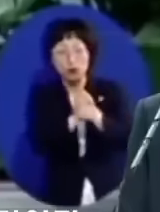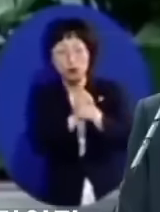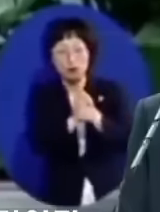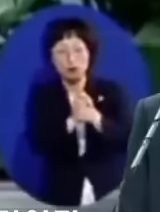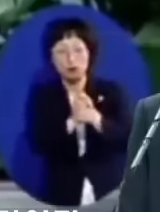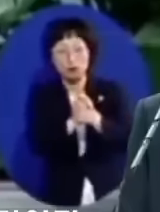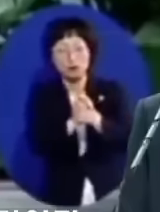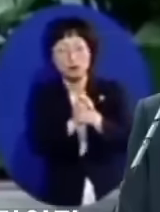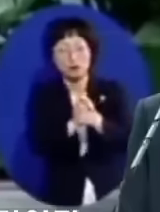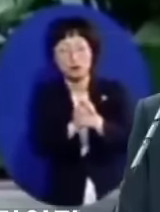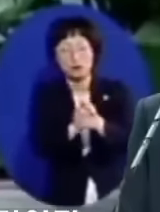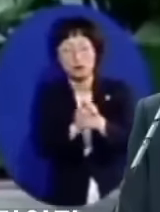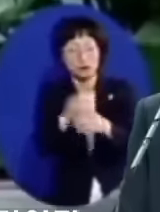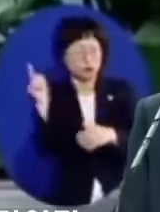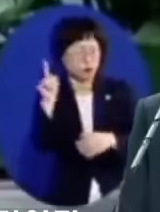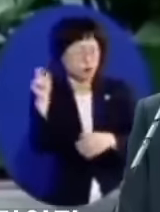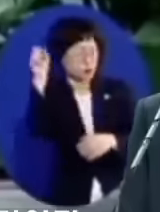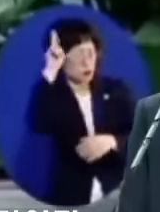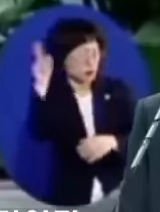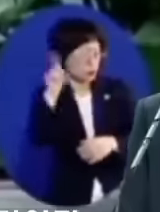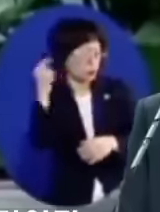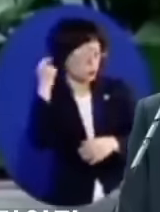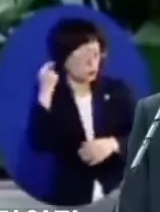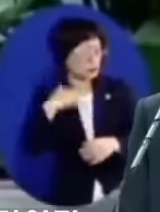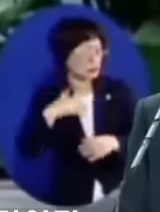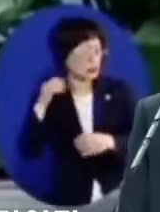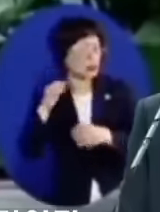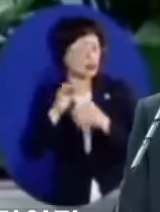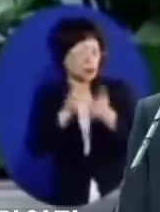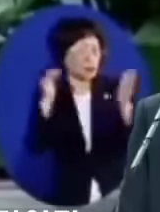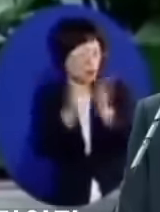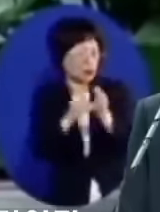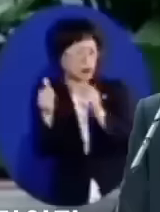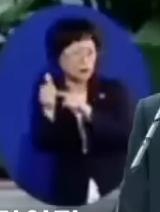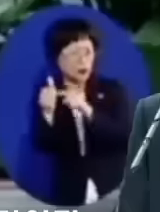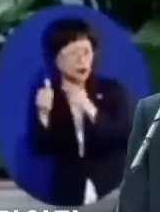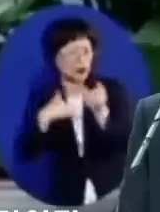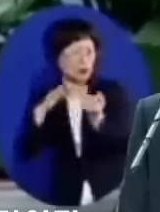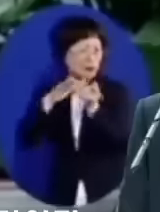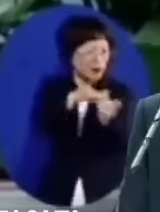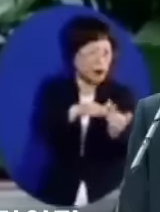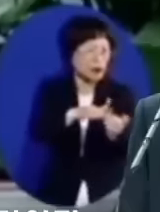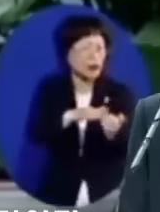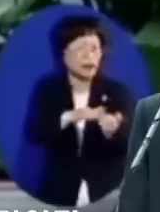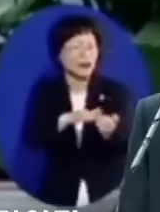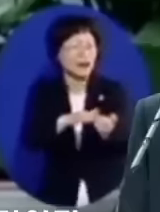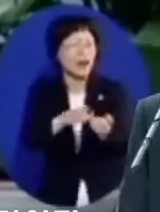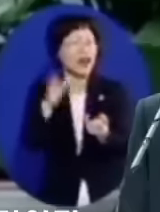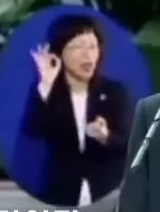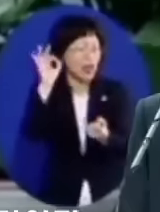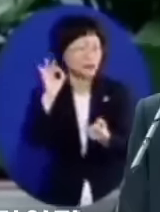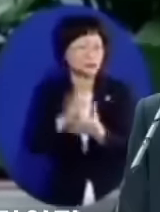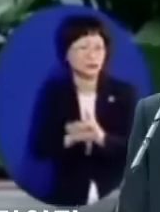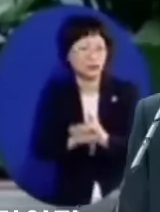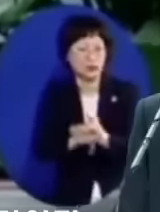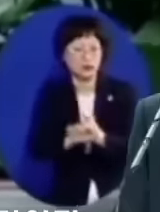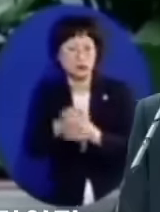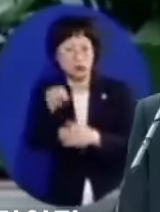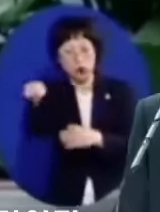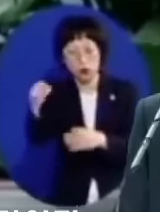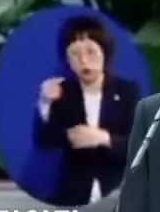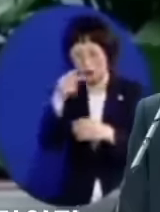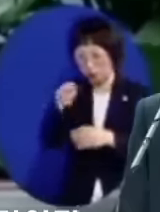바삭 크더랍니다. 그래서 이제 내 기도 다 했으니까 날 밀어내리십시오. 그러니까 굵직굵직 우는 소리가 들리는데